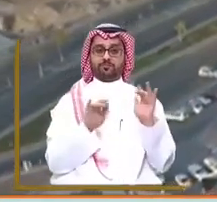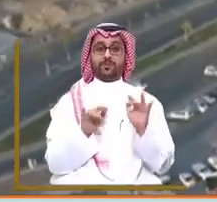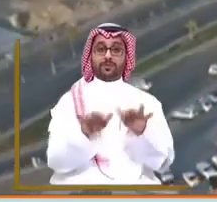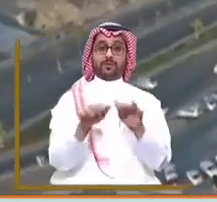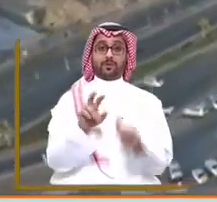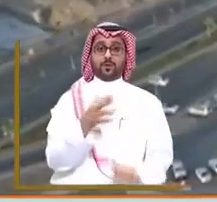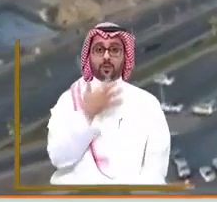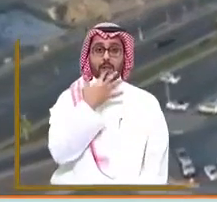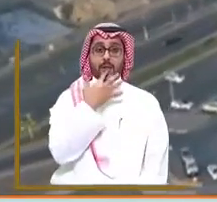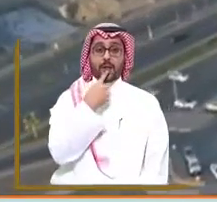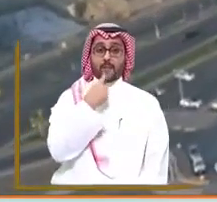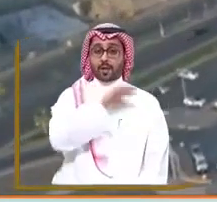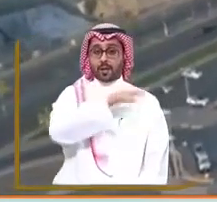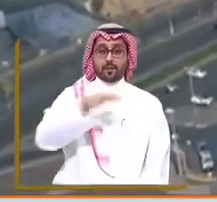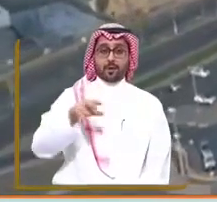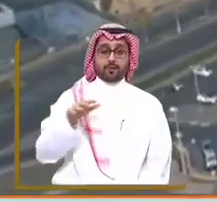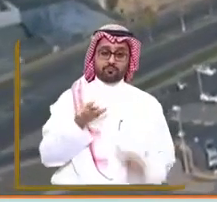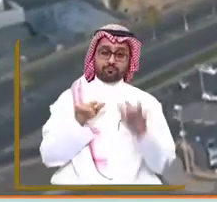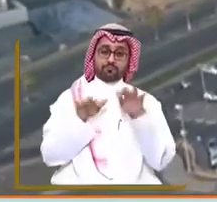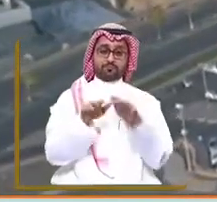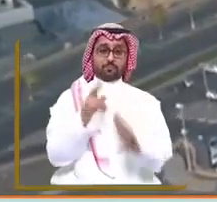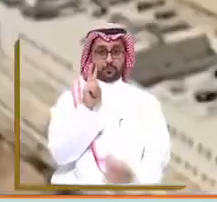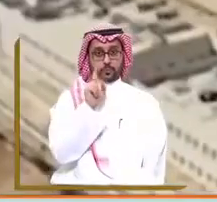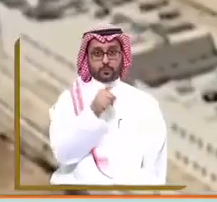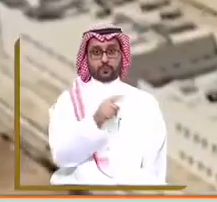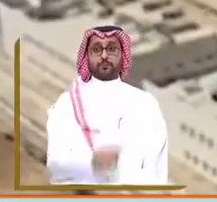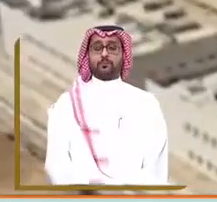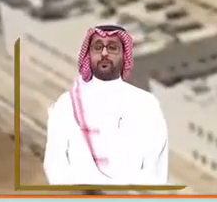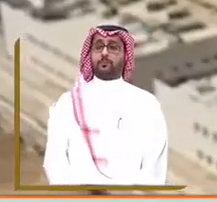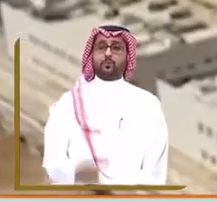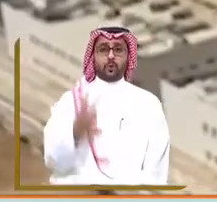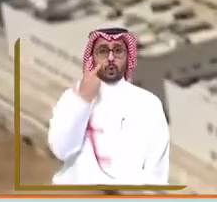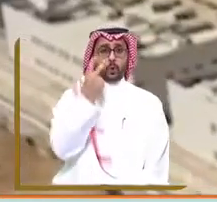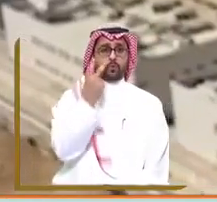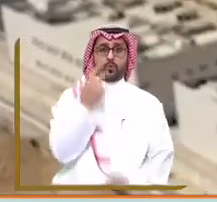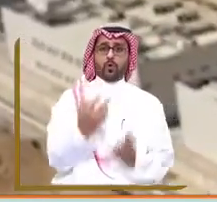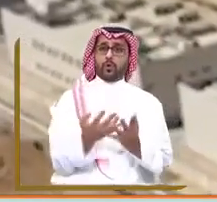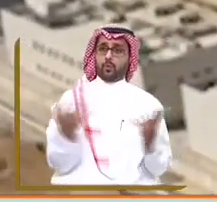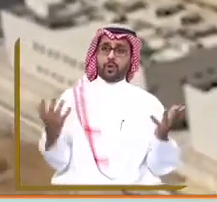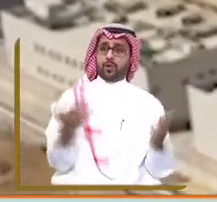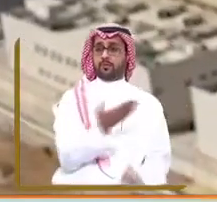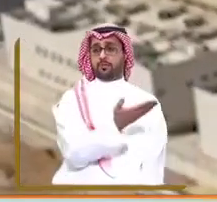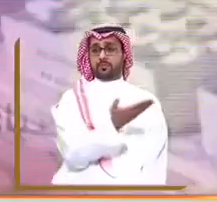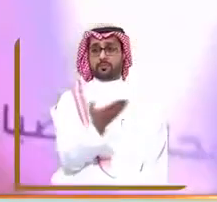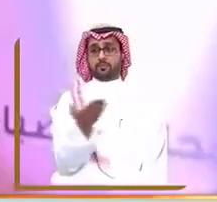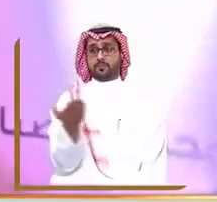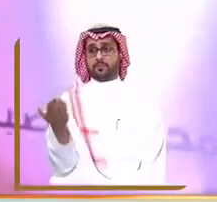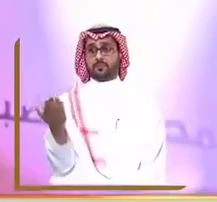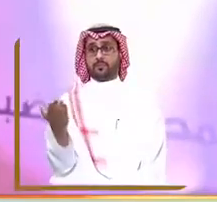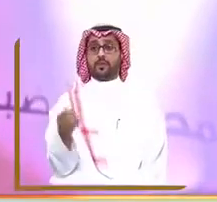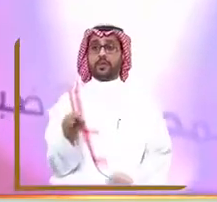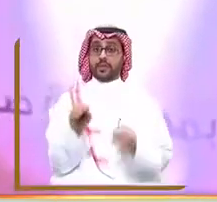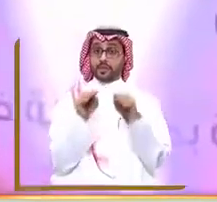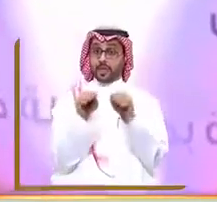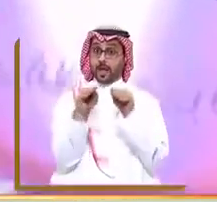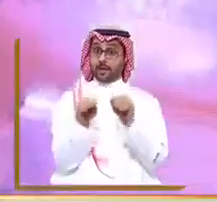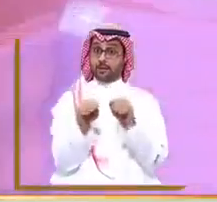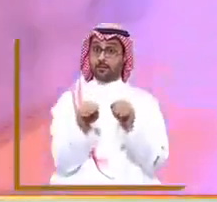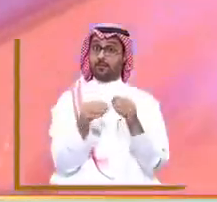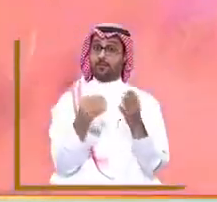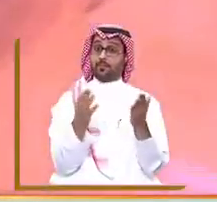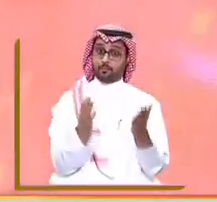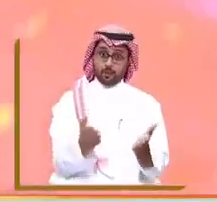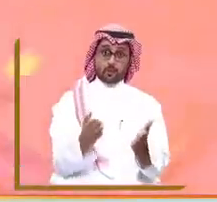مهمة في قاموس السياحة السعودية. في كل رؤية تنموية بمختلف المناطق يأخذ التعليم نصيب